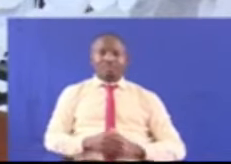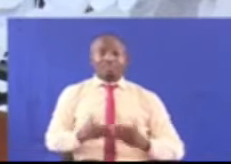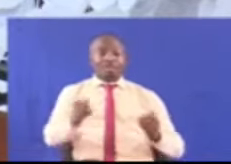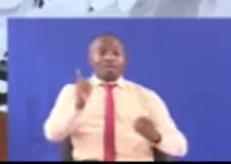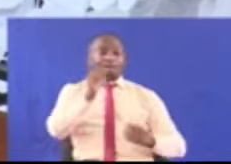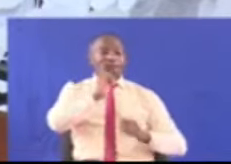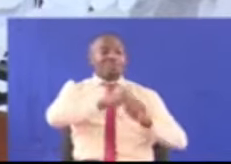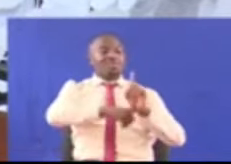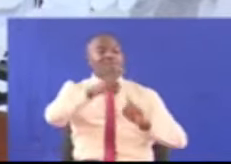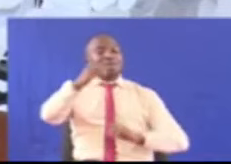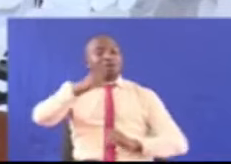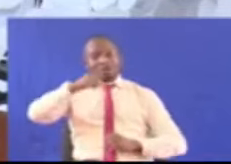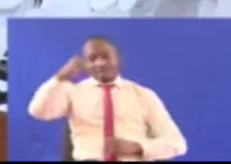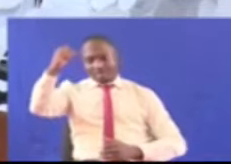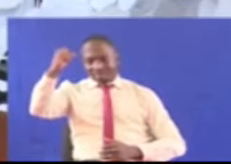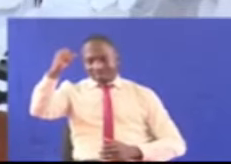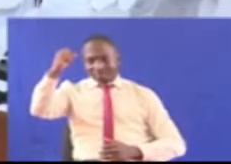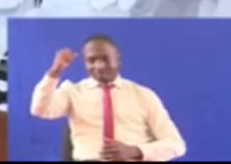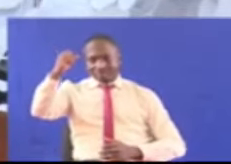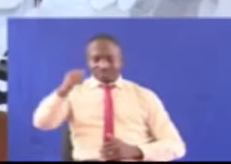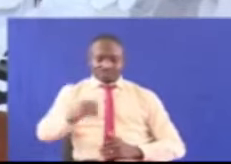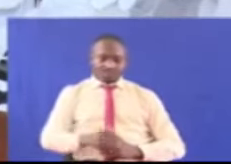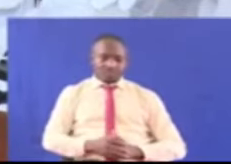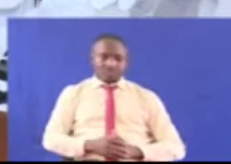Mama Samia wewe.